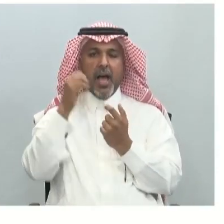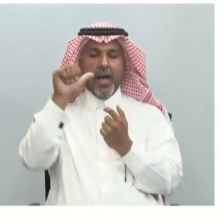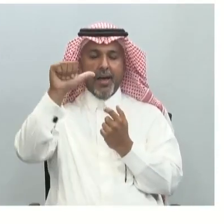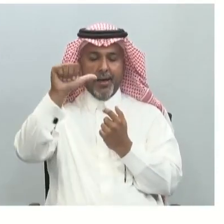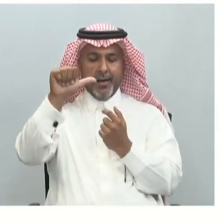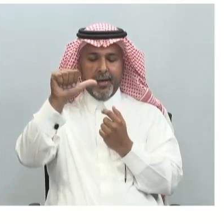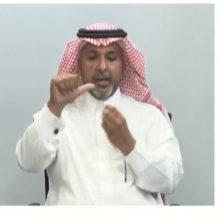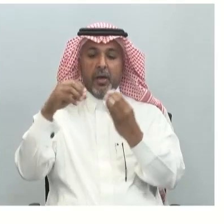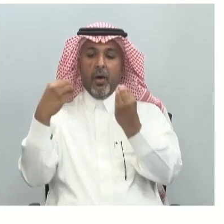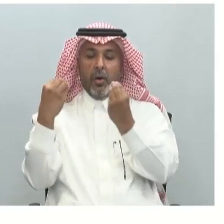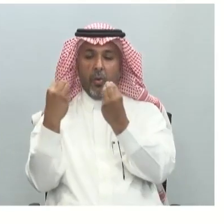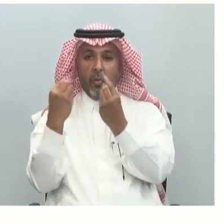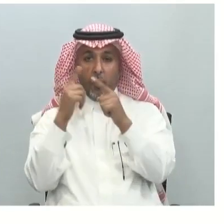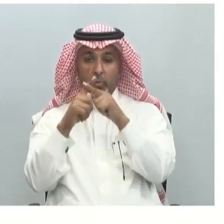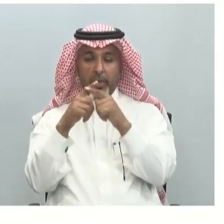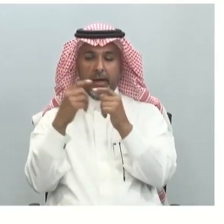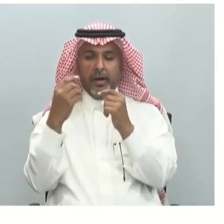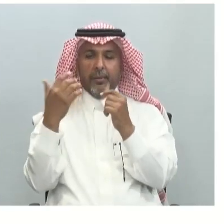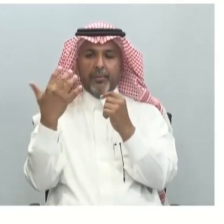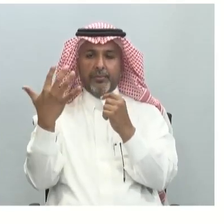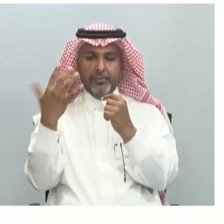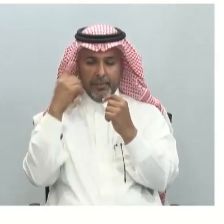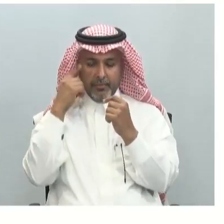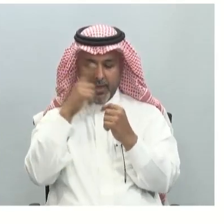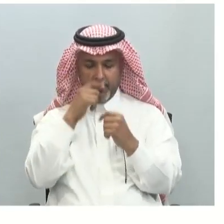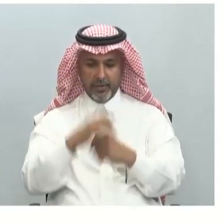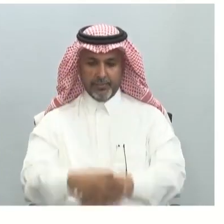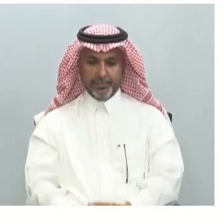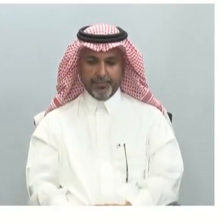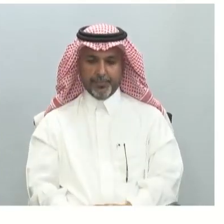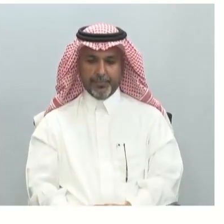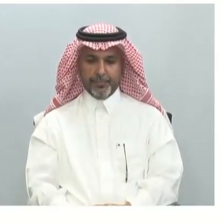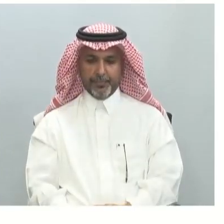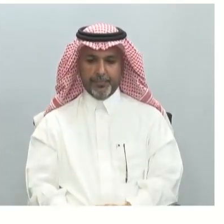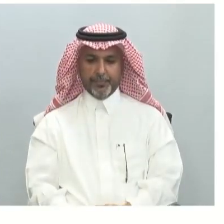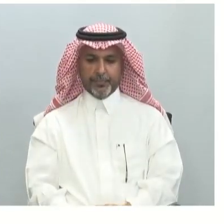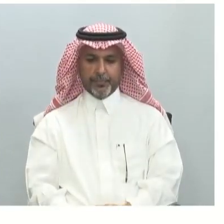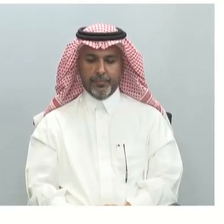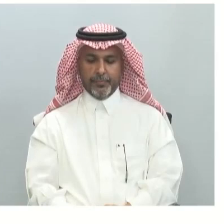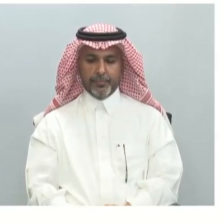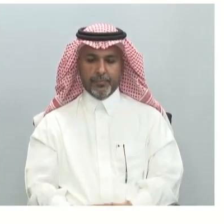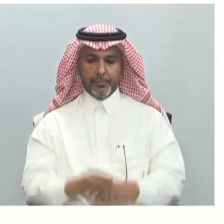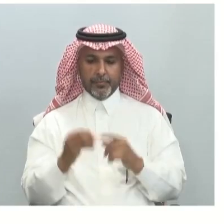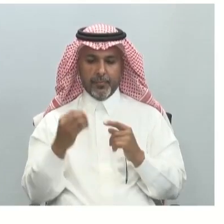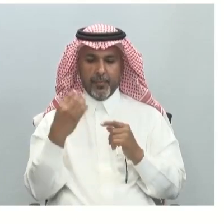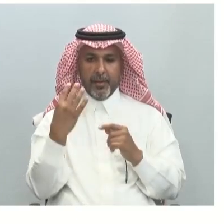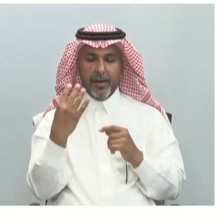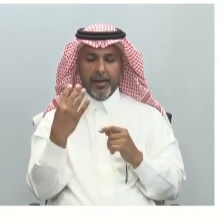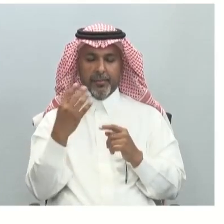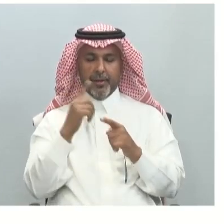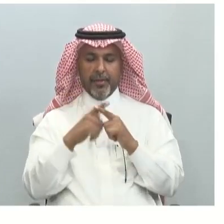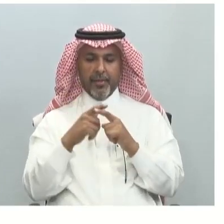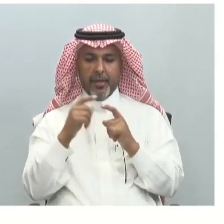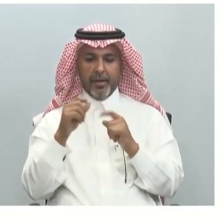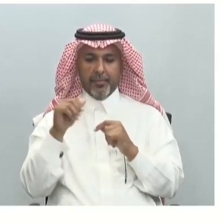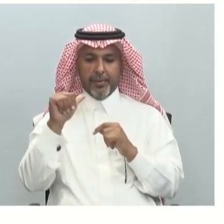عباره نوجد عباره مكافئه لها سالب اربعه راح تضرب في الاي تحطهم